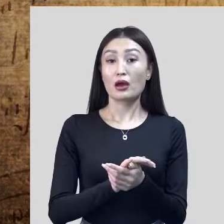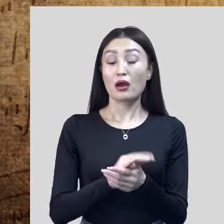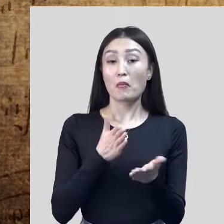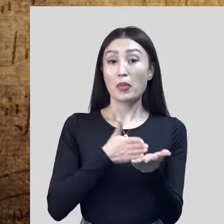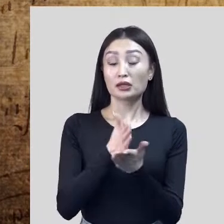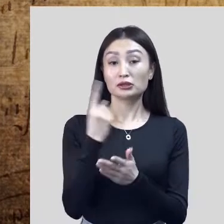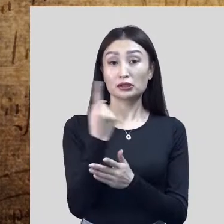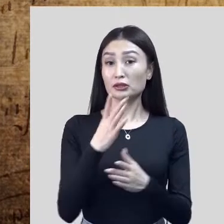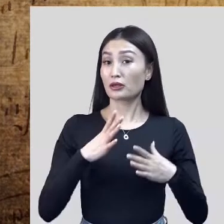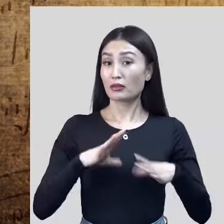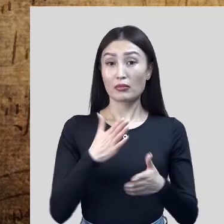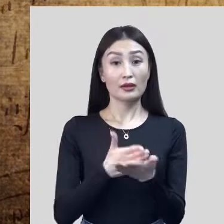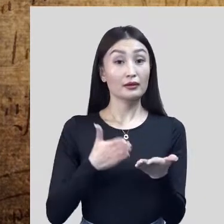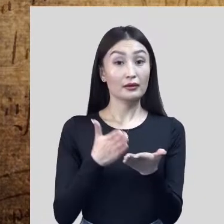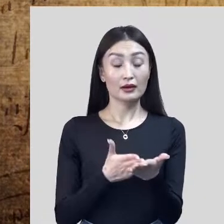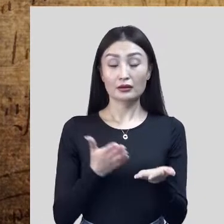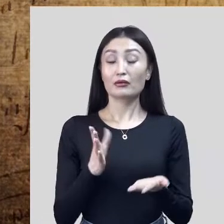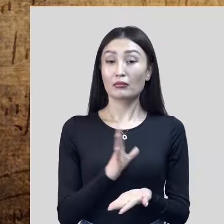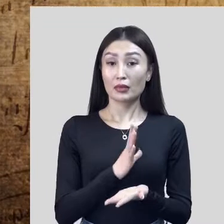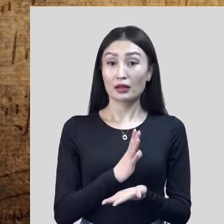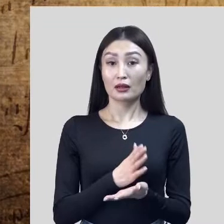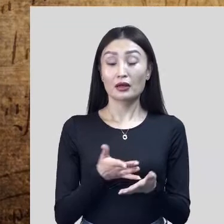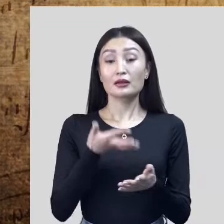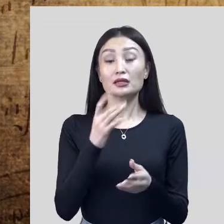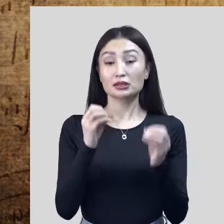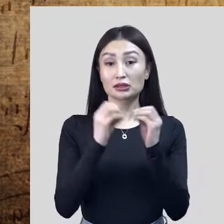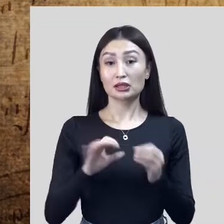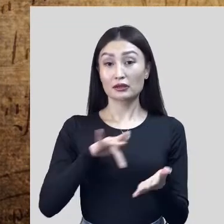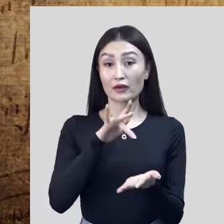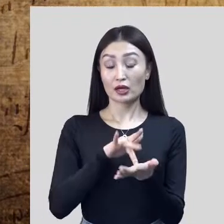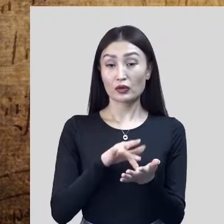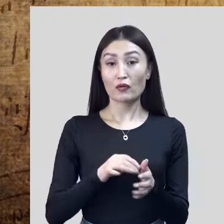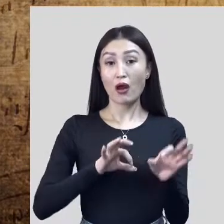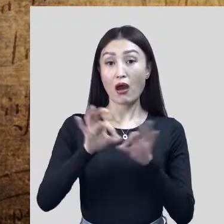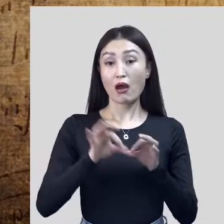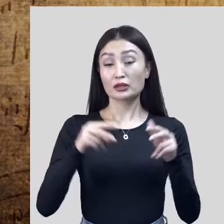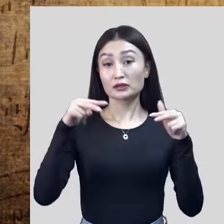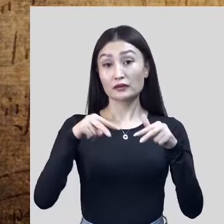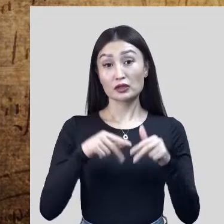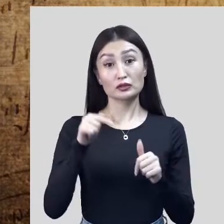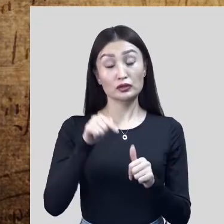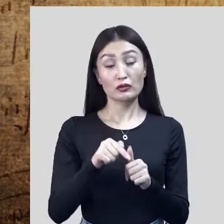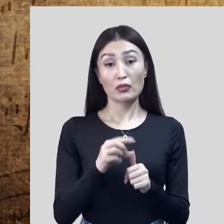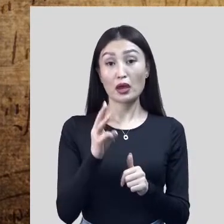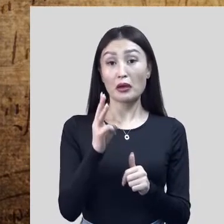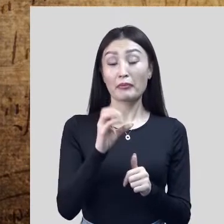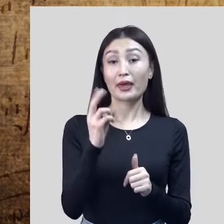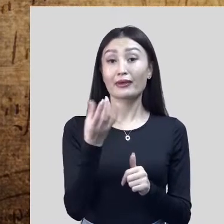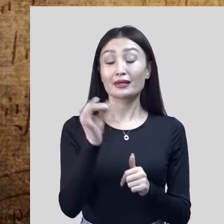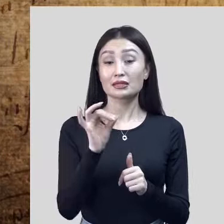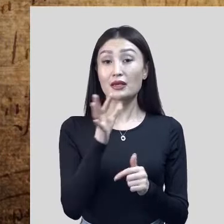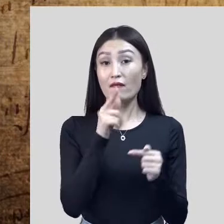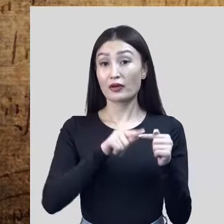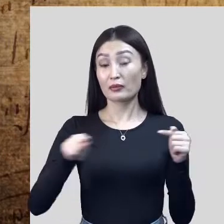Политического единства здесь не было никогда. Существовало несколько десятков городов. Археологи свидетельствуют о том, что еще в микенские времена, а